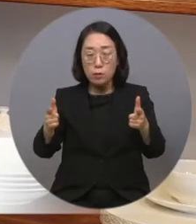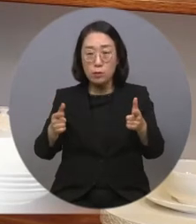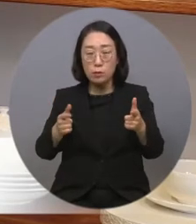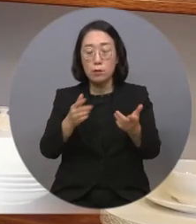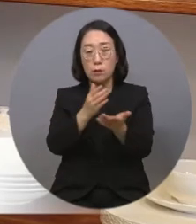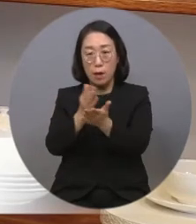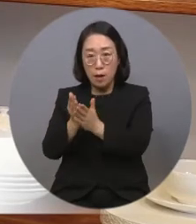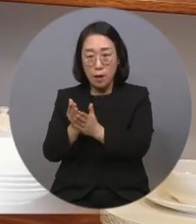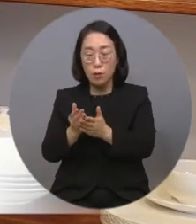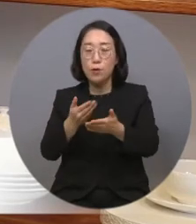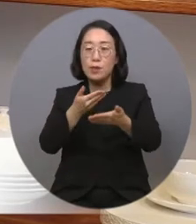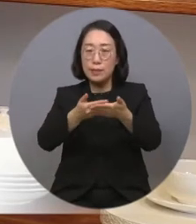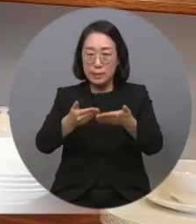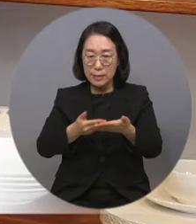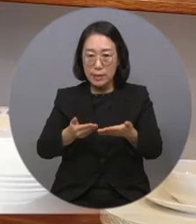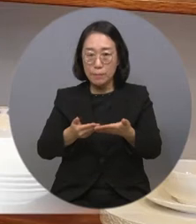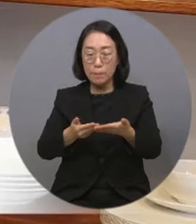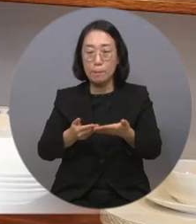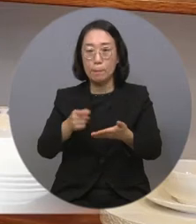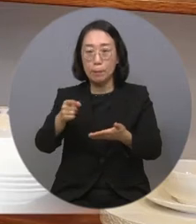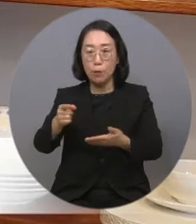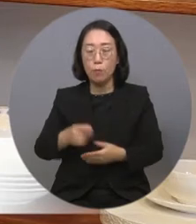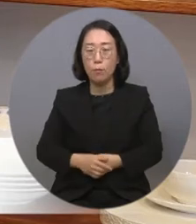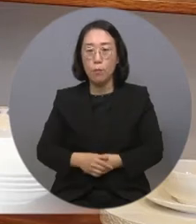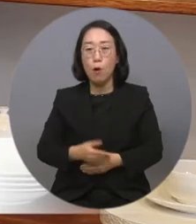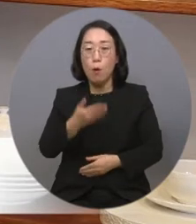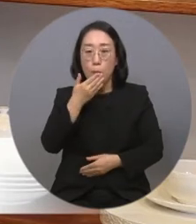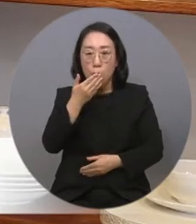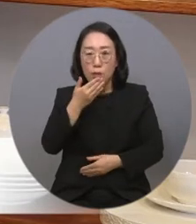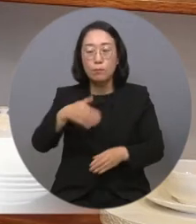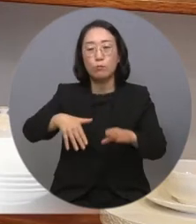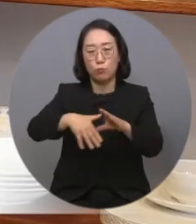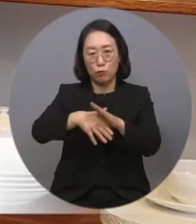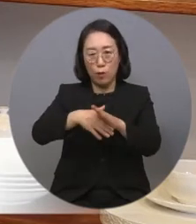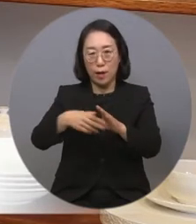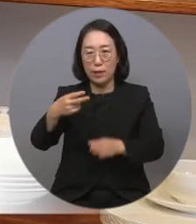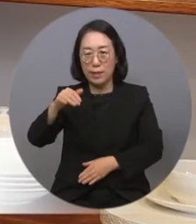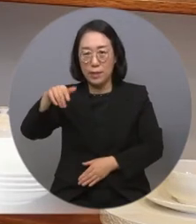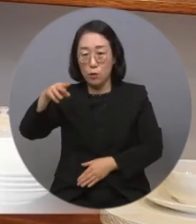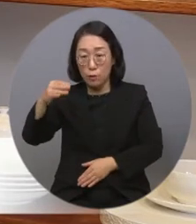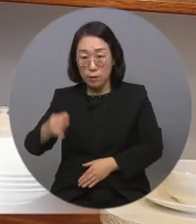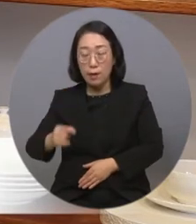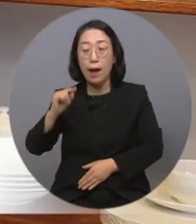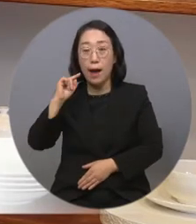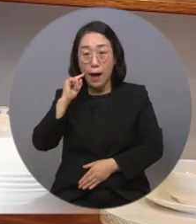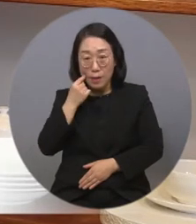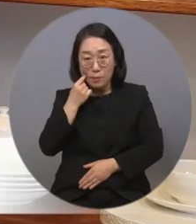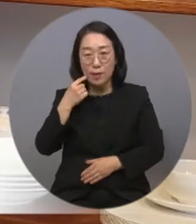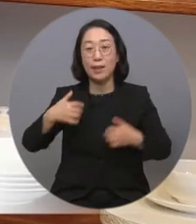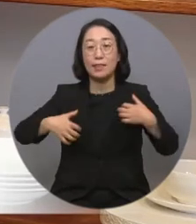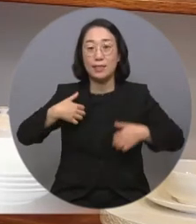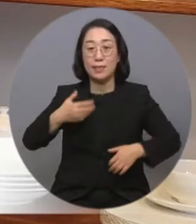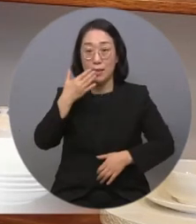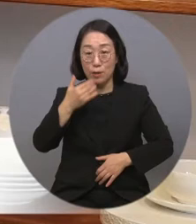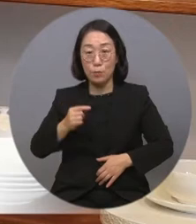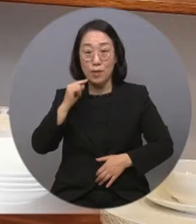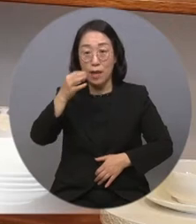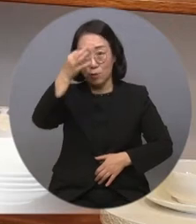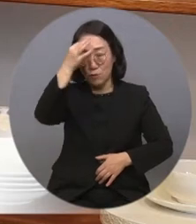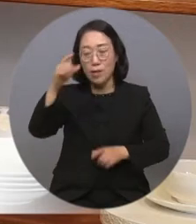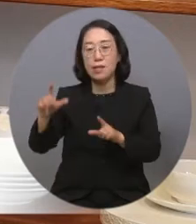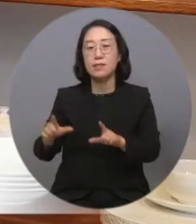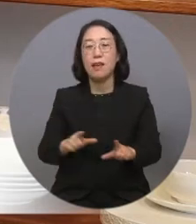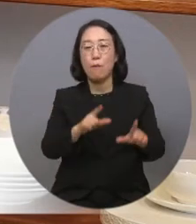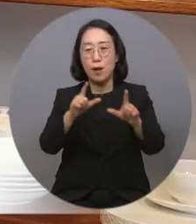작품을 담아서 그러한 그 음식 문화나 디저트 문화를 아름답게 즐길 수 있는 곳에 예술이 생활 속에